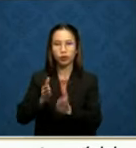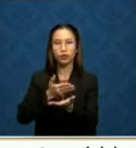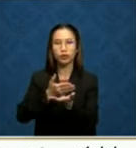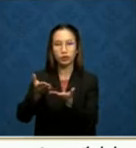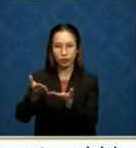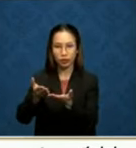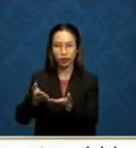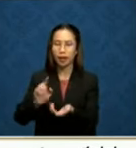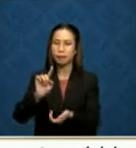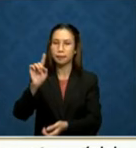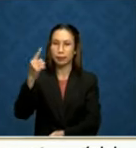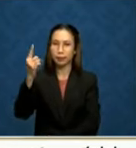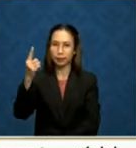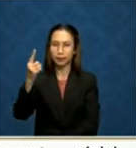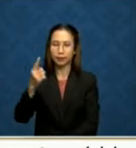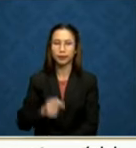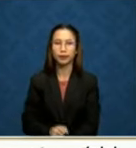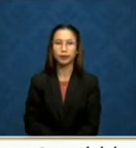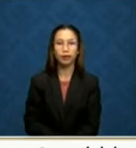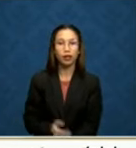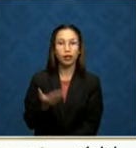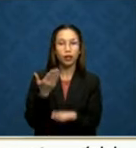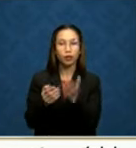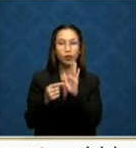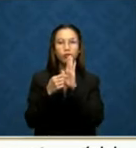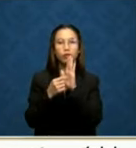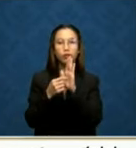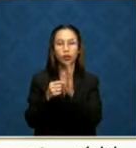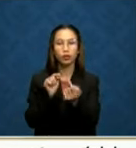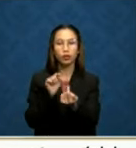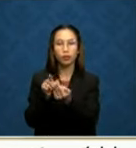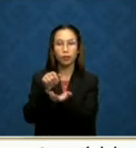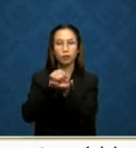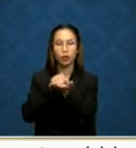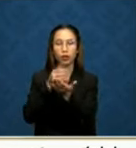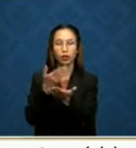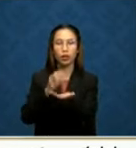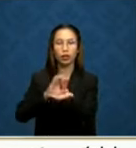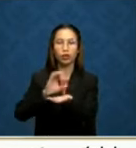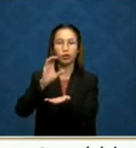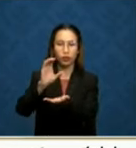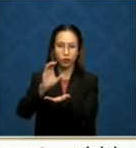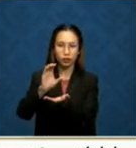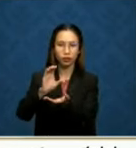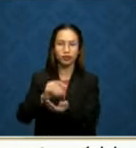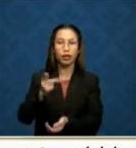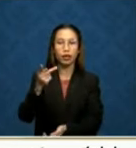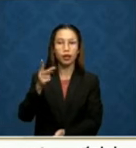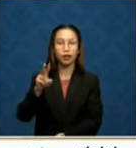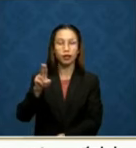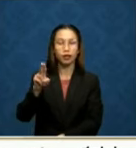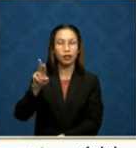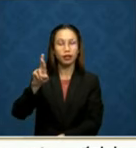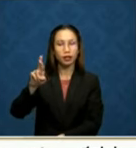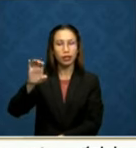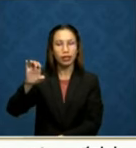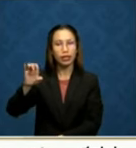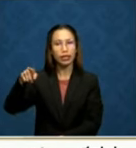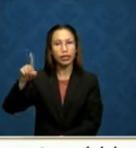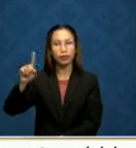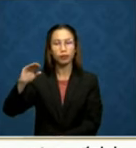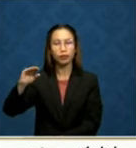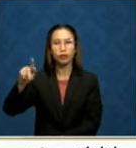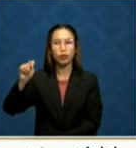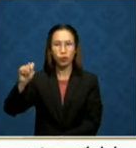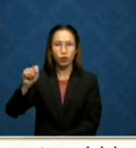คให้มีความทนสมยมากขึ้นนะคะหรออตวอย่างค่ะ เช่นบริการการลงทุนใน Cryptocurrency ค่ะที่ตองอาศัยความรู้ความเชี่ยว